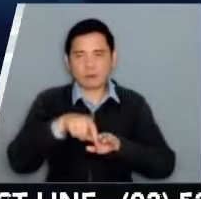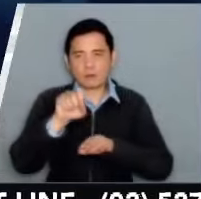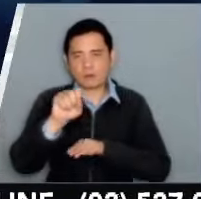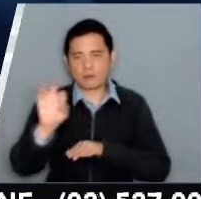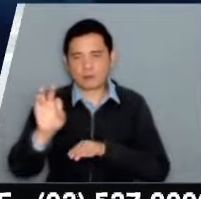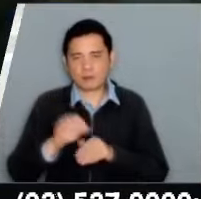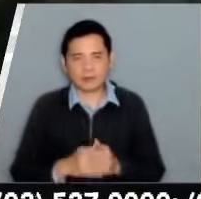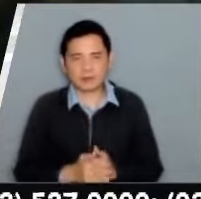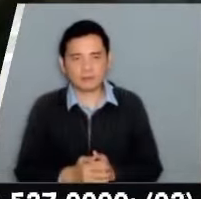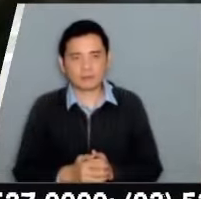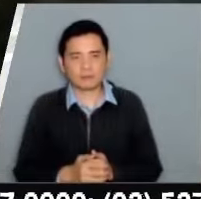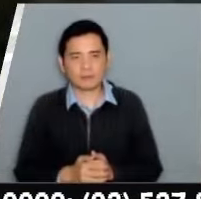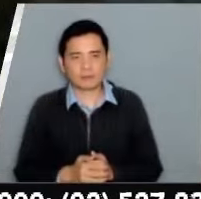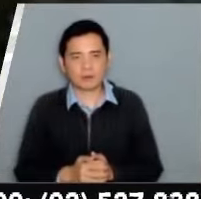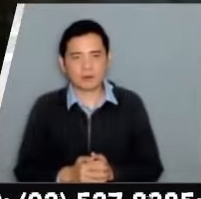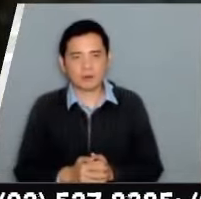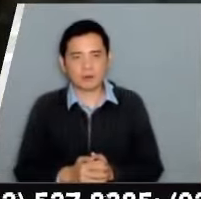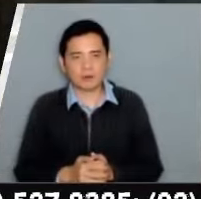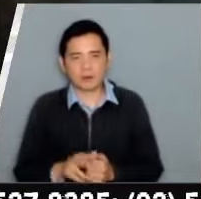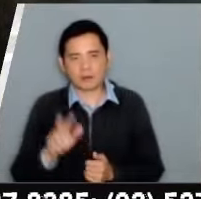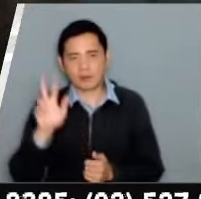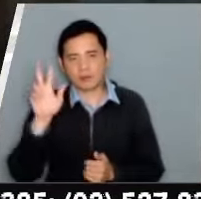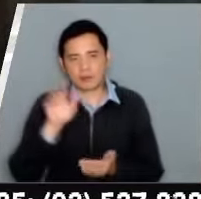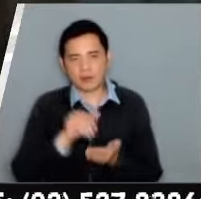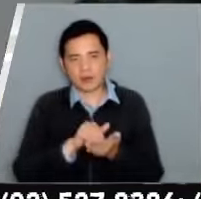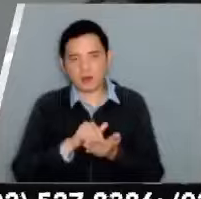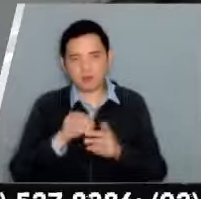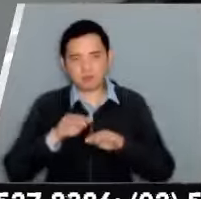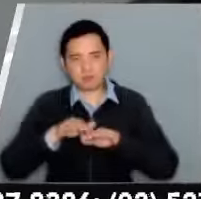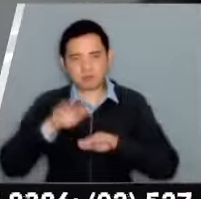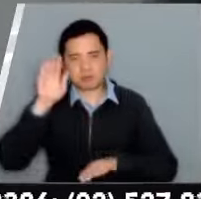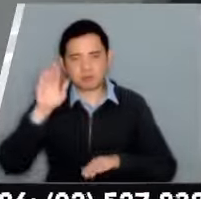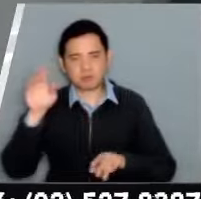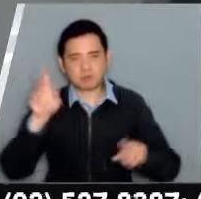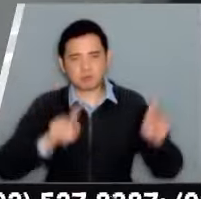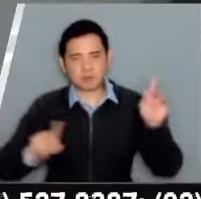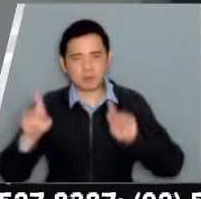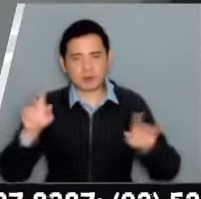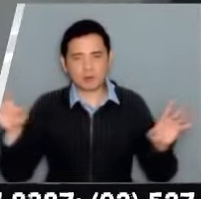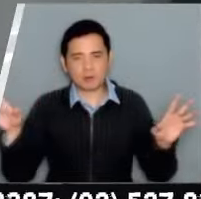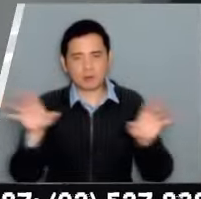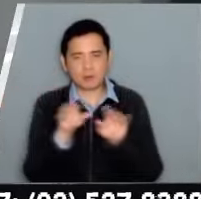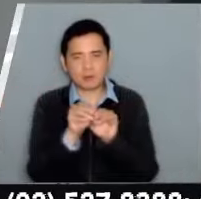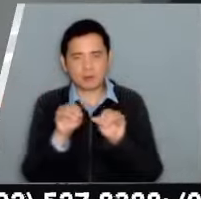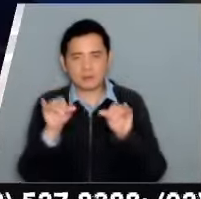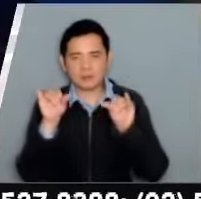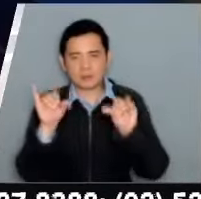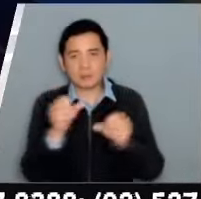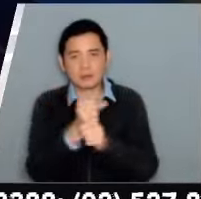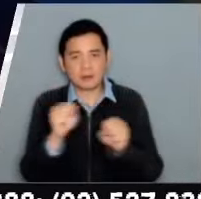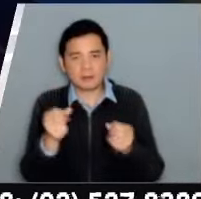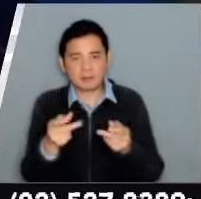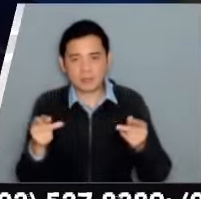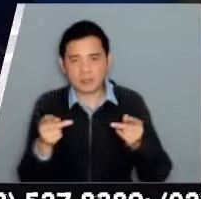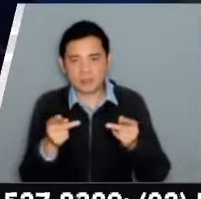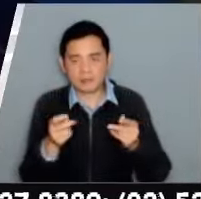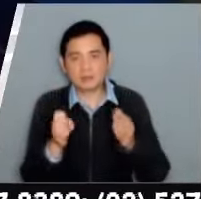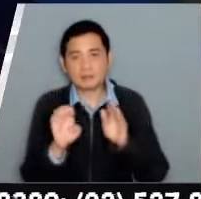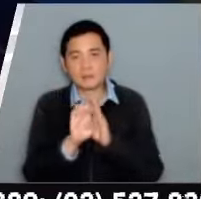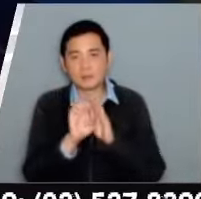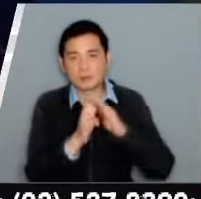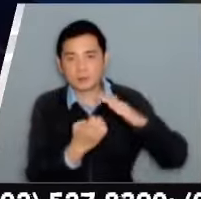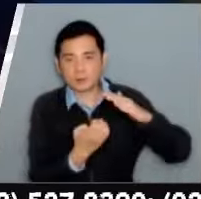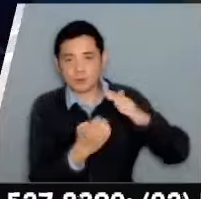mga evacuation centers sa Marikina. Sa H. Bautista Elementary School, mahigit 3,000 individual o mahigit 600